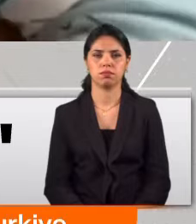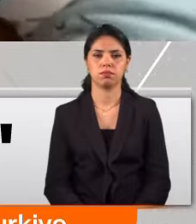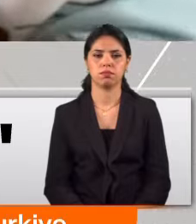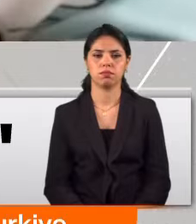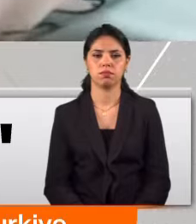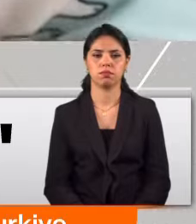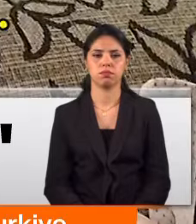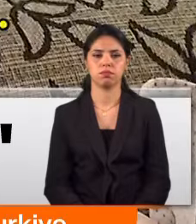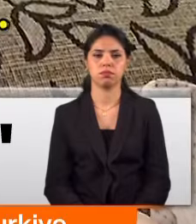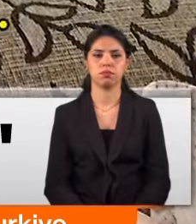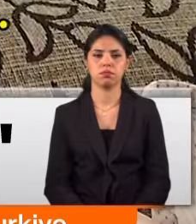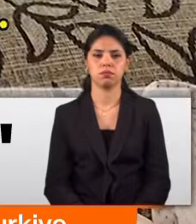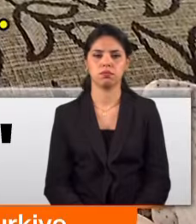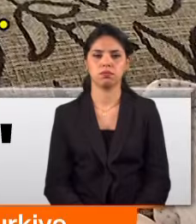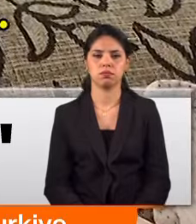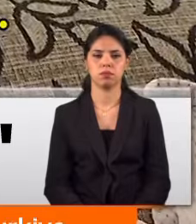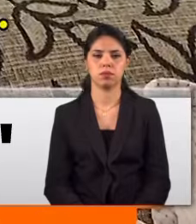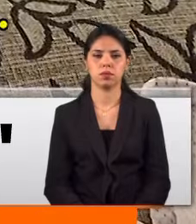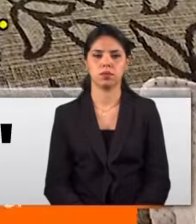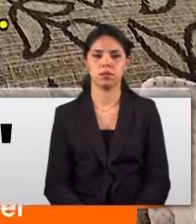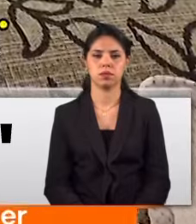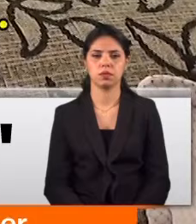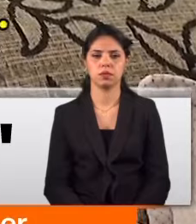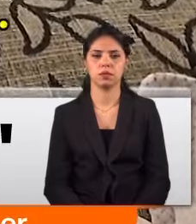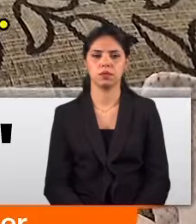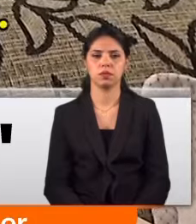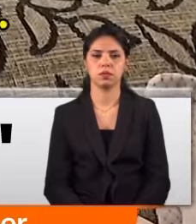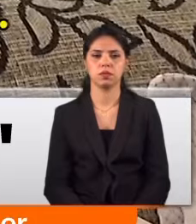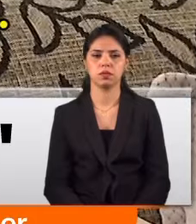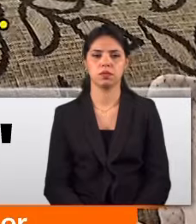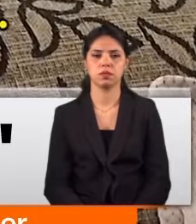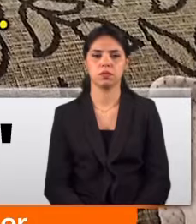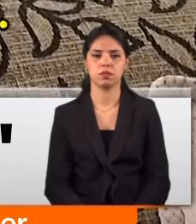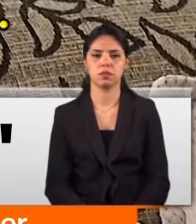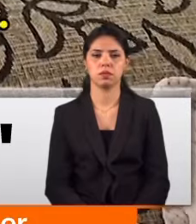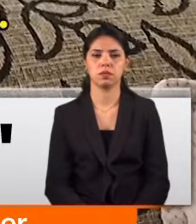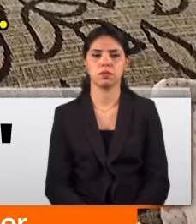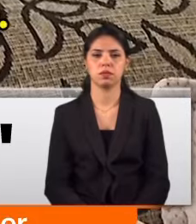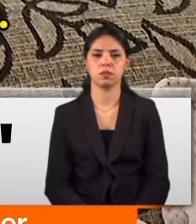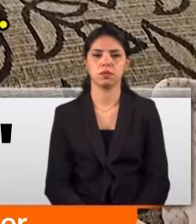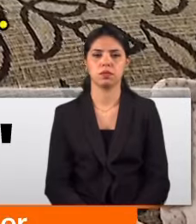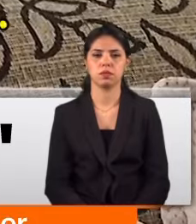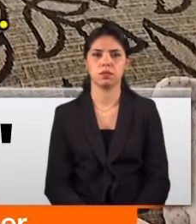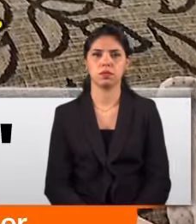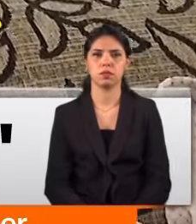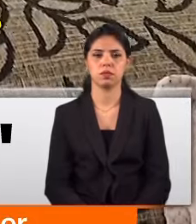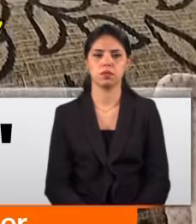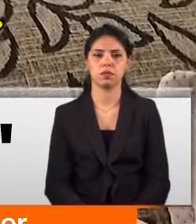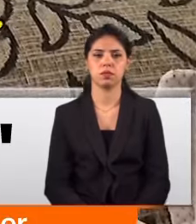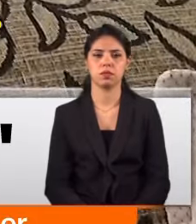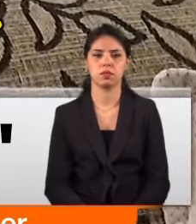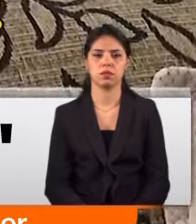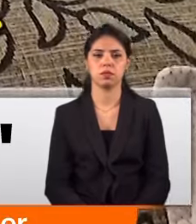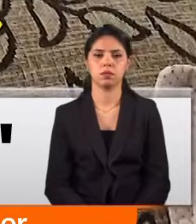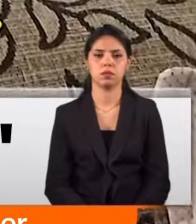Beni o götürdü. Eylem Hanım o zamanları arıyordu birilerini veya basına açıklaması yapıyordu. Şimdi niye yapmıyor?